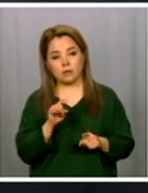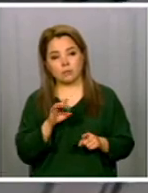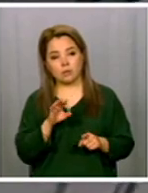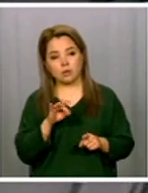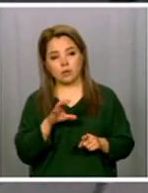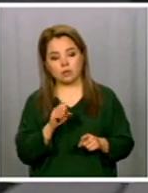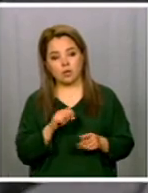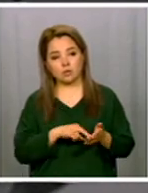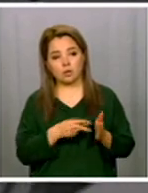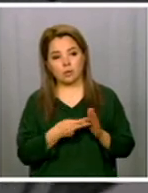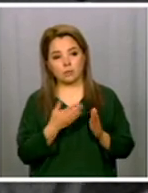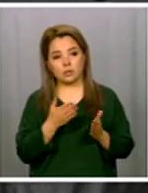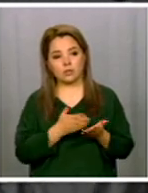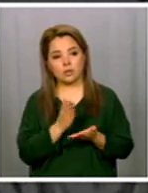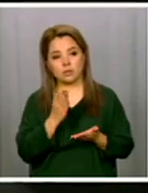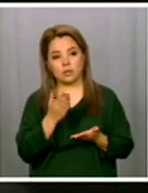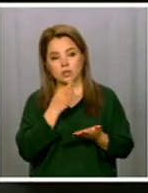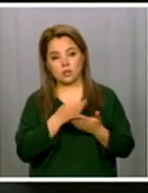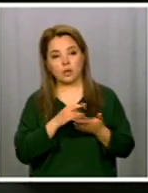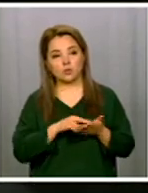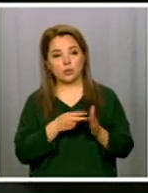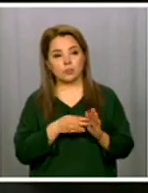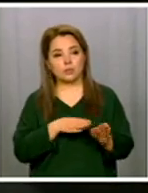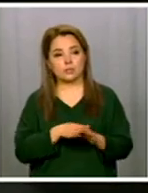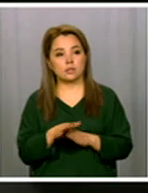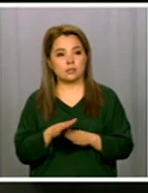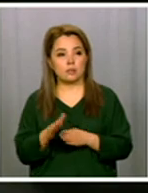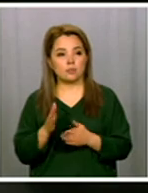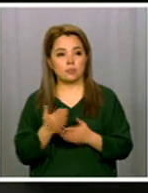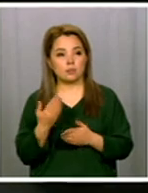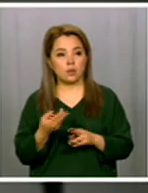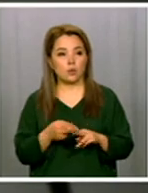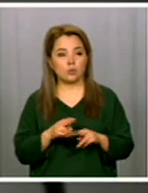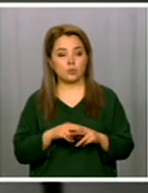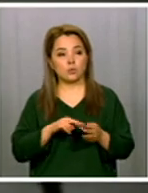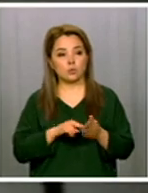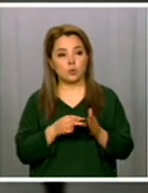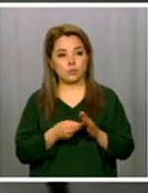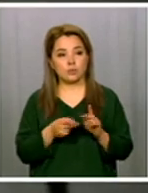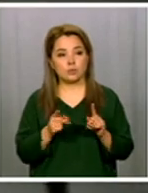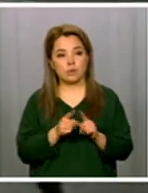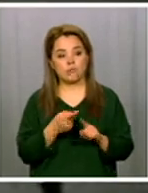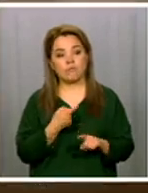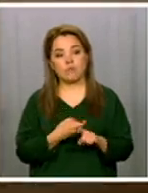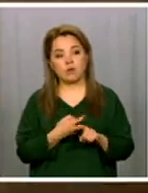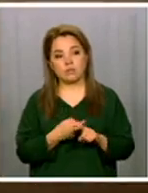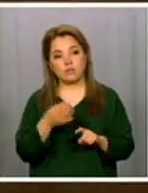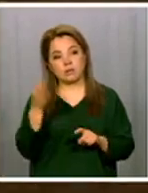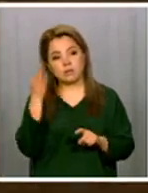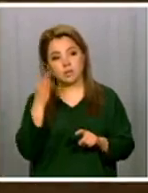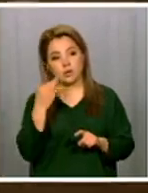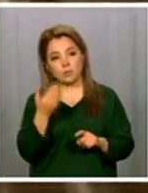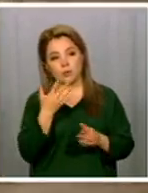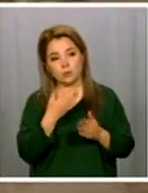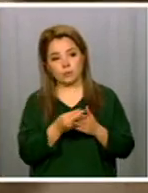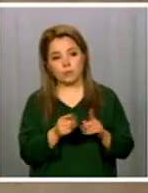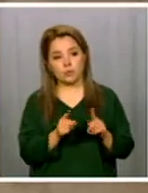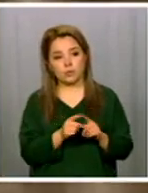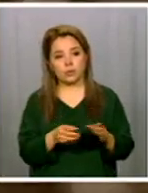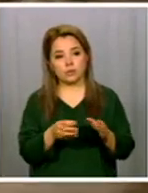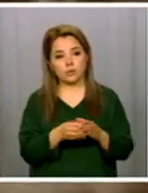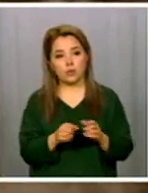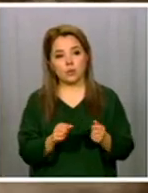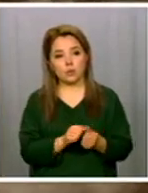аталатын стратегиялық жоспарын жасауға кіріскен болатын. Бұл жоспар бойынша фашистік Германия мен оның қол шоқпарларының